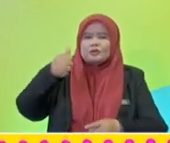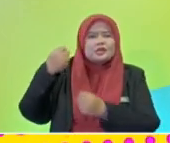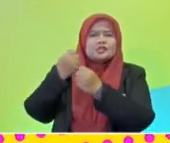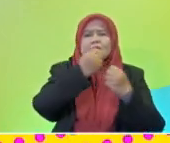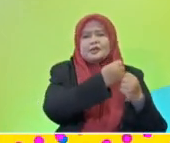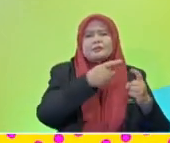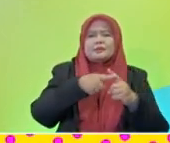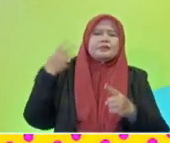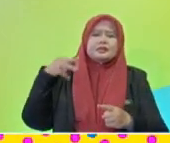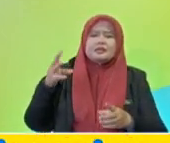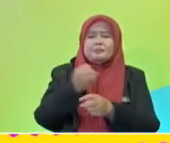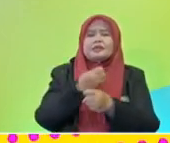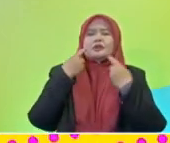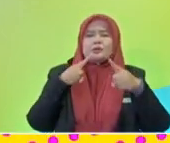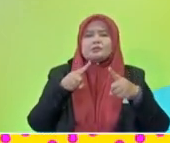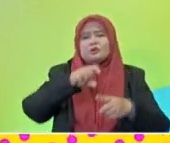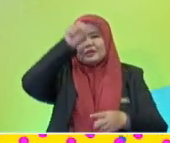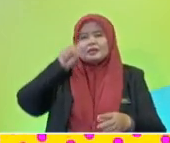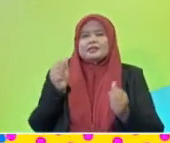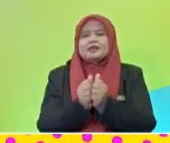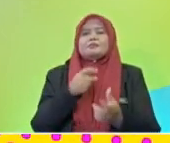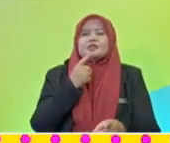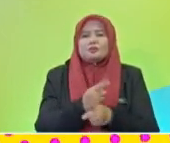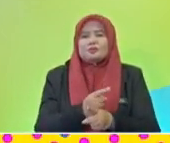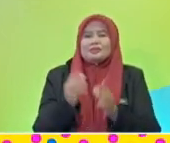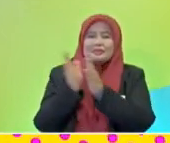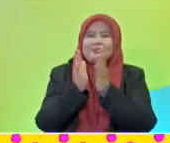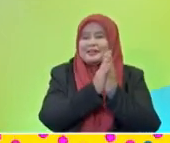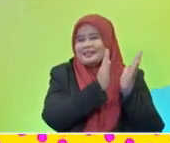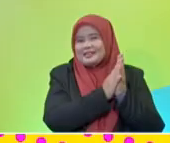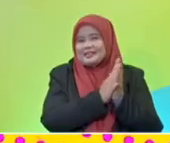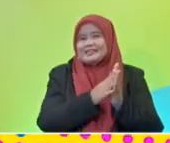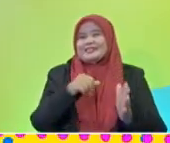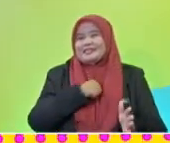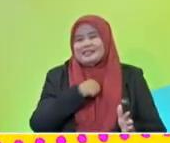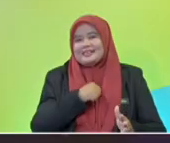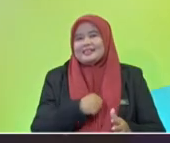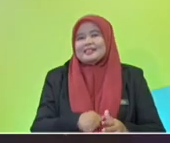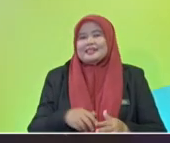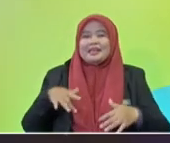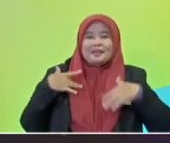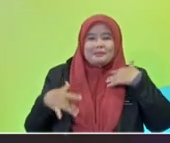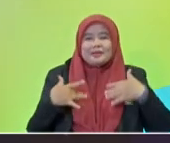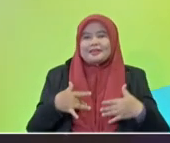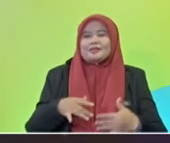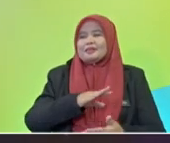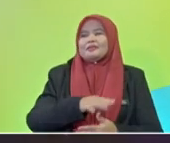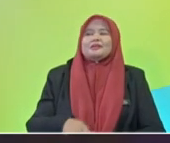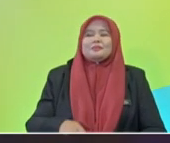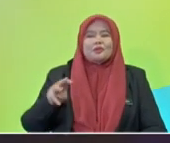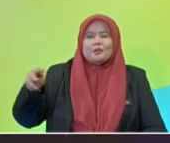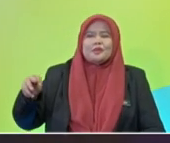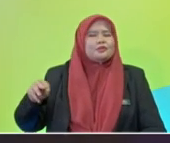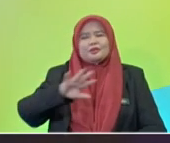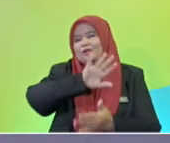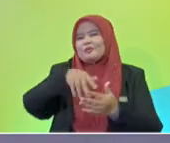mereka Sebab mereka dapat menjawab soalan dengan betul ye saabar sepuh untuk diri anda sendiri hebatlah anda semua memang murid